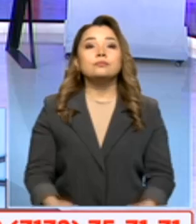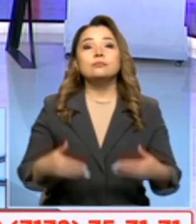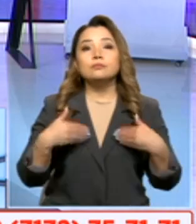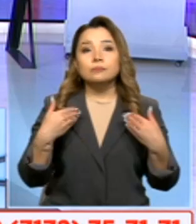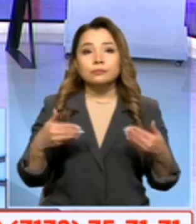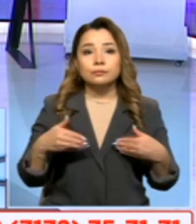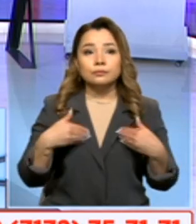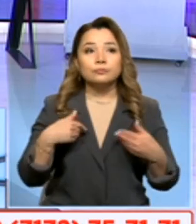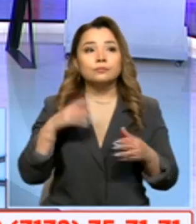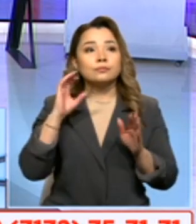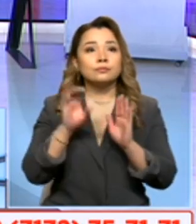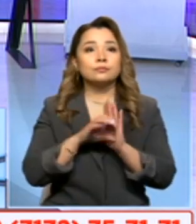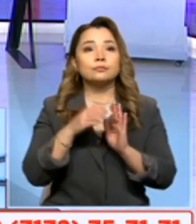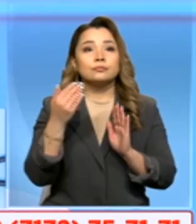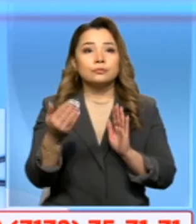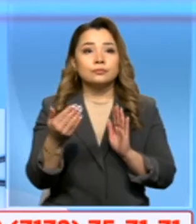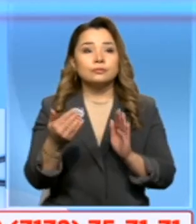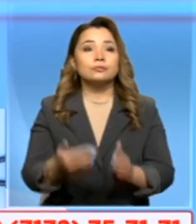ба, тыңдап тұрмыз.